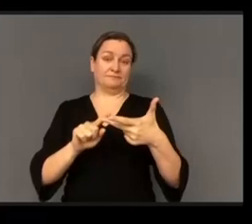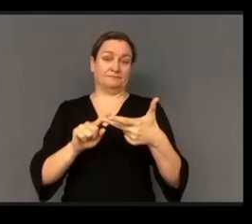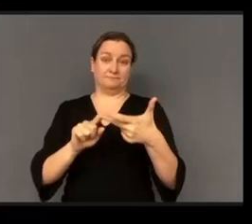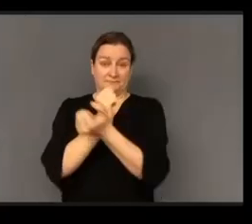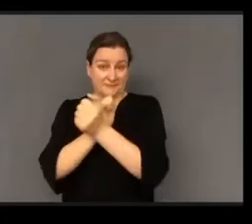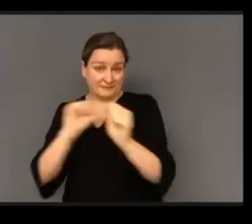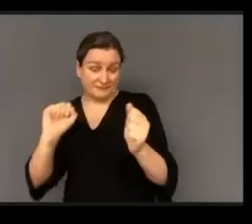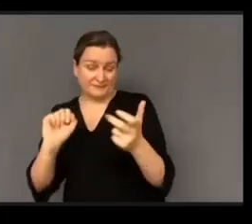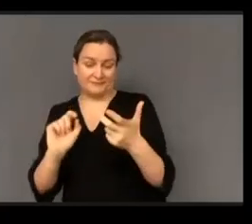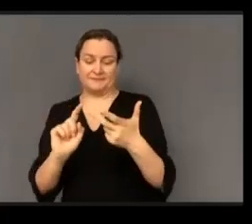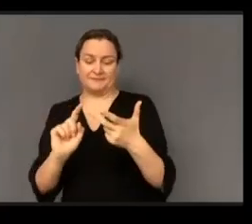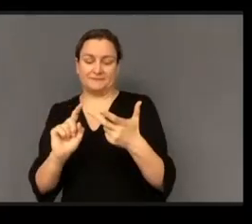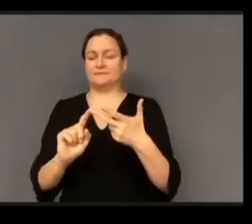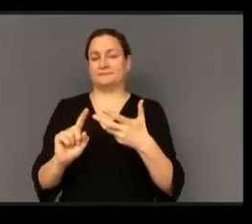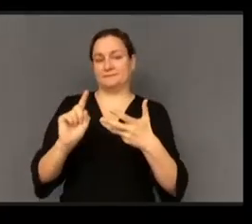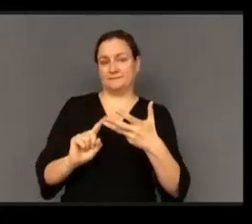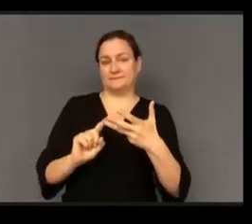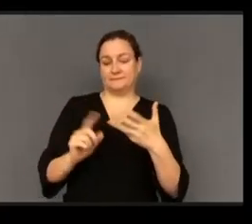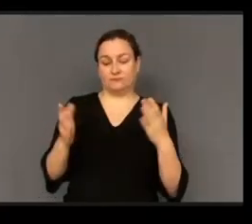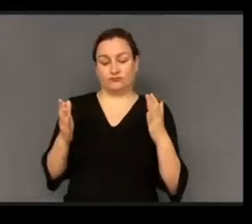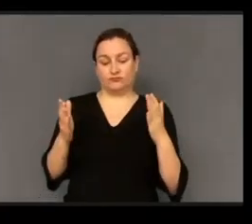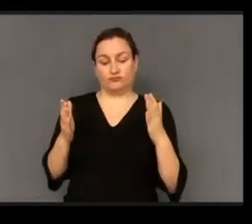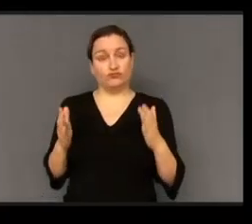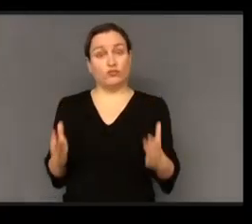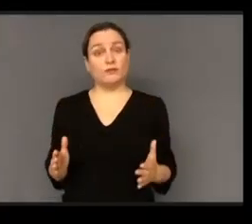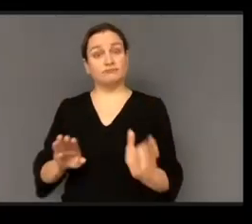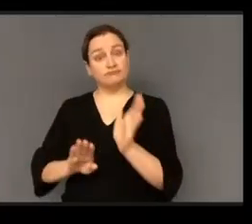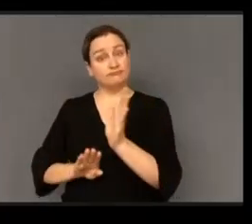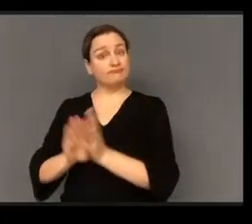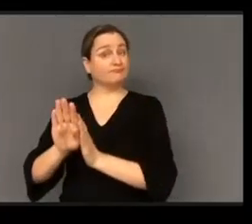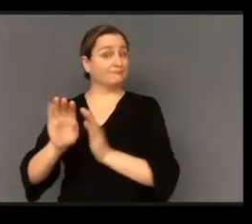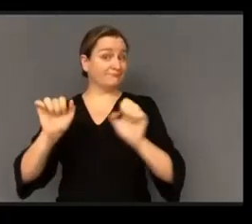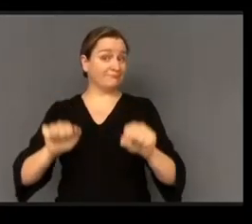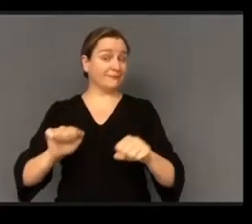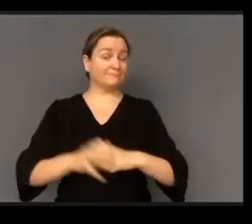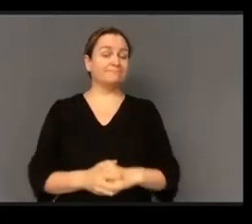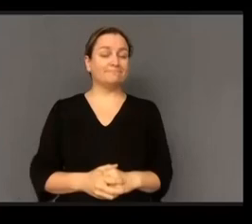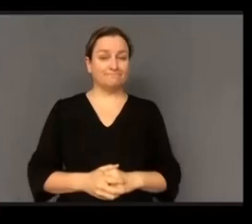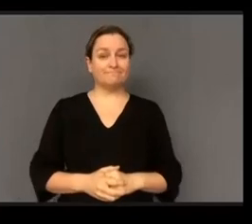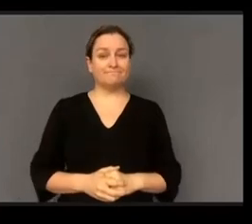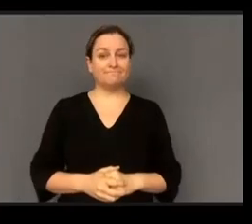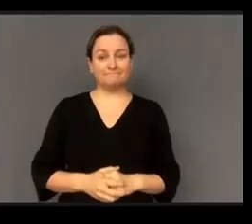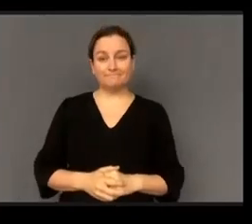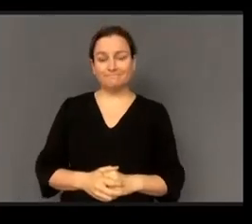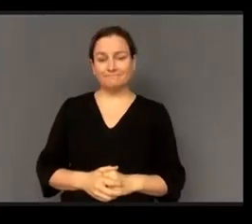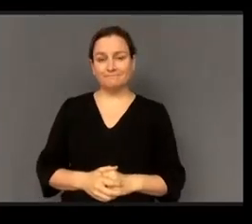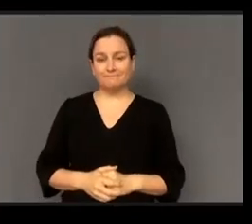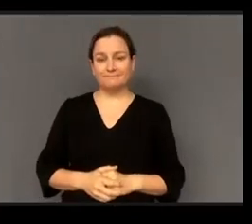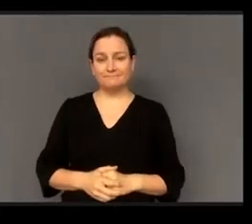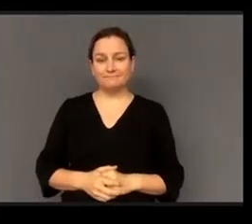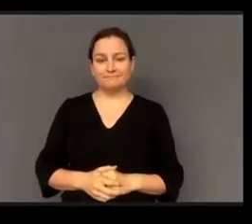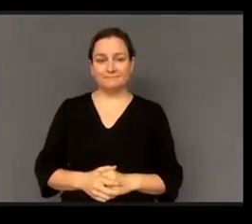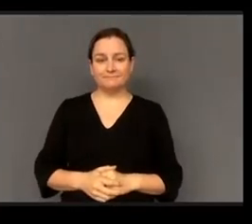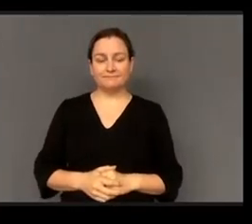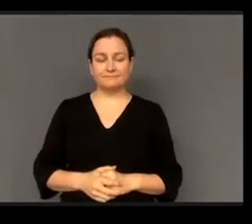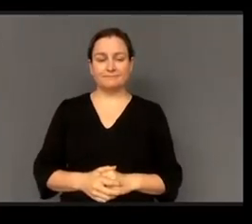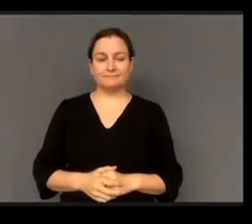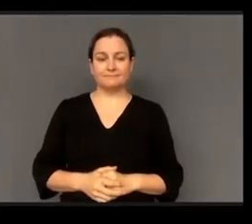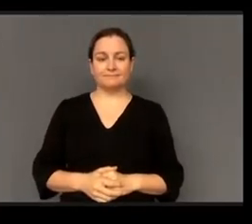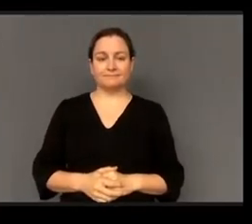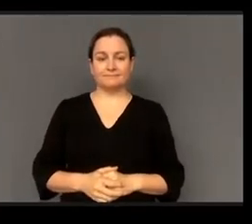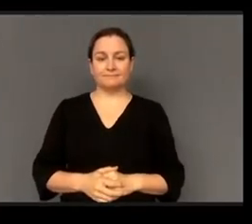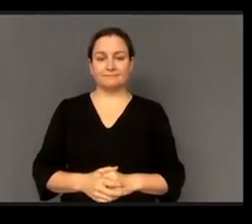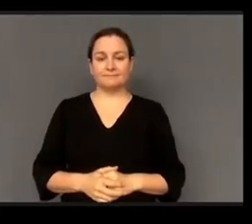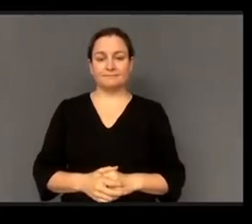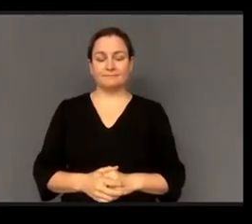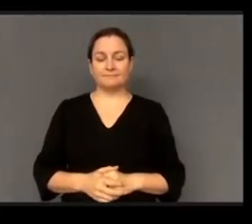于我们进一步的增进人类的进步，发挥着至关重要的作用。而另一方面呢，